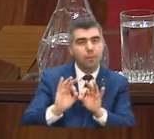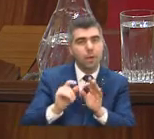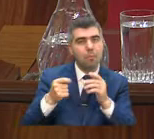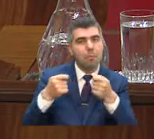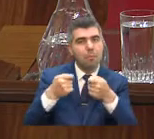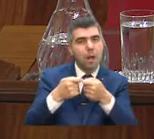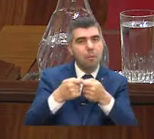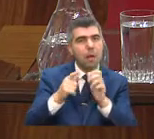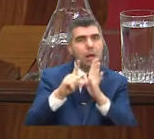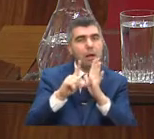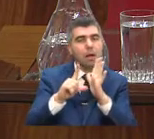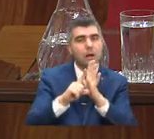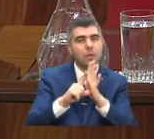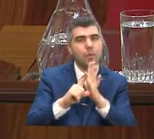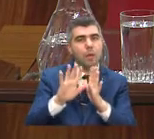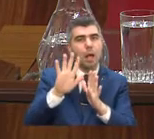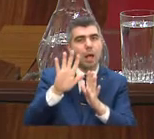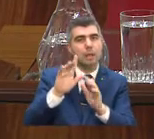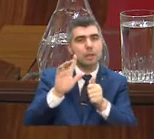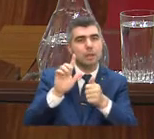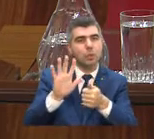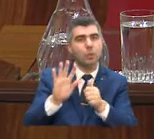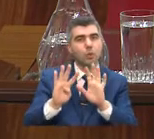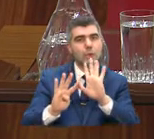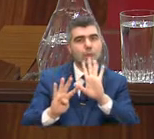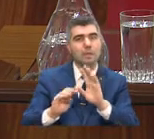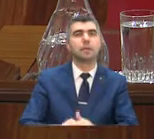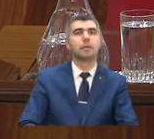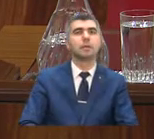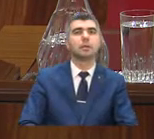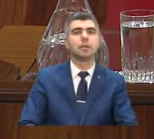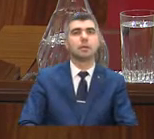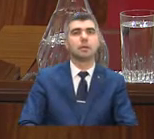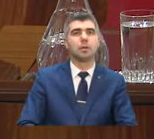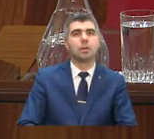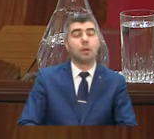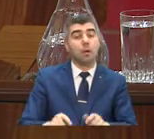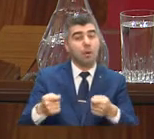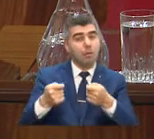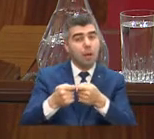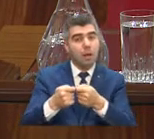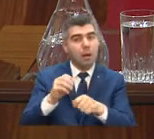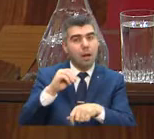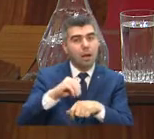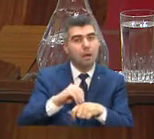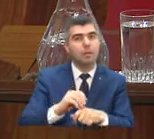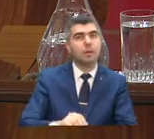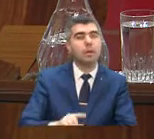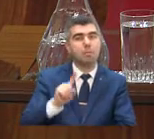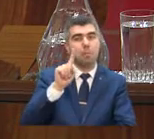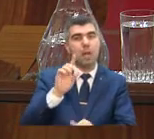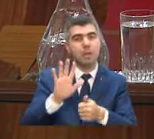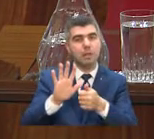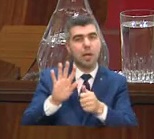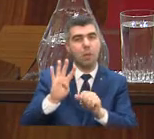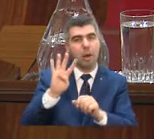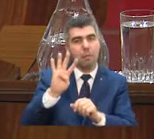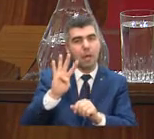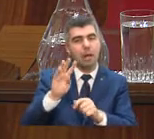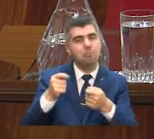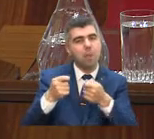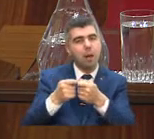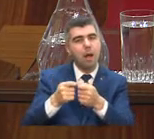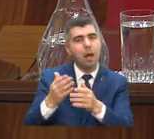المنصوص عليها في الفقرة الخامسة من فصل 69، ودائماً تطبيقاً لمقتضيات المادتين 146 و147 النظام